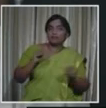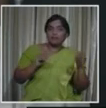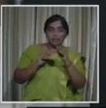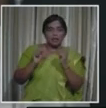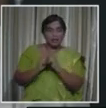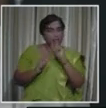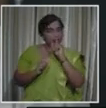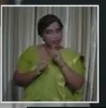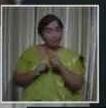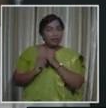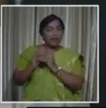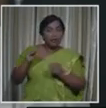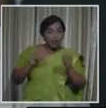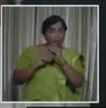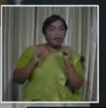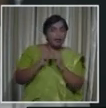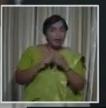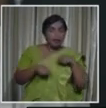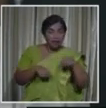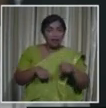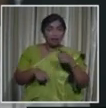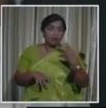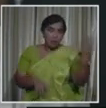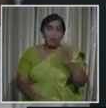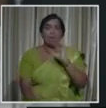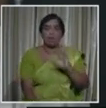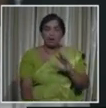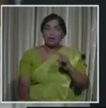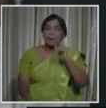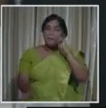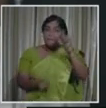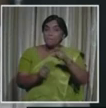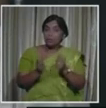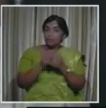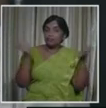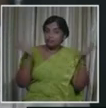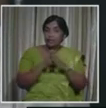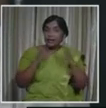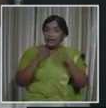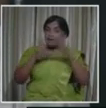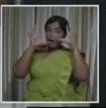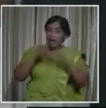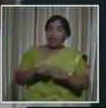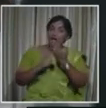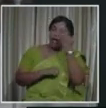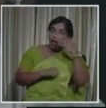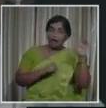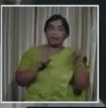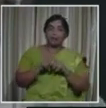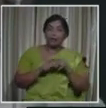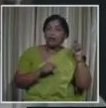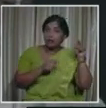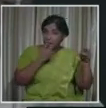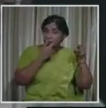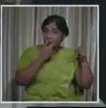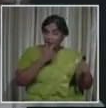කිව්වා. ඒ විකල්ප ක්‍රම වලින් අපි එළියට අදලා ගන්න ඕන කියලා කිව්වා. ජනතාව පොළඹෙන්න ඕන කියලා කිව්වා. ගෙවල් වට කරලා එළියට දාන්න ඕන කියලා කිව්වා. අන්න ඒ කට්ටිය